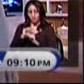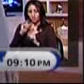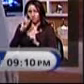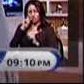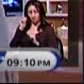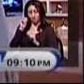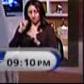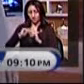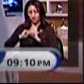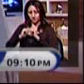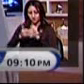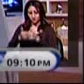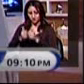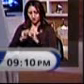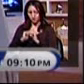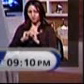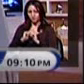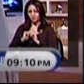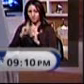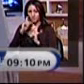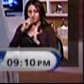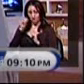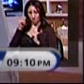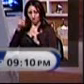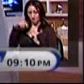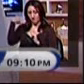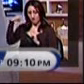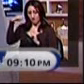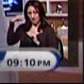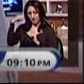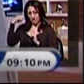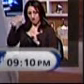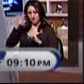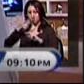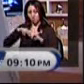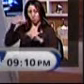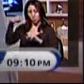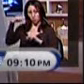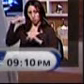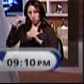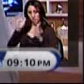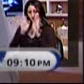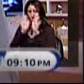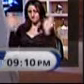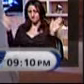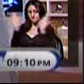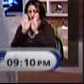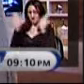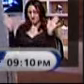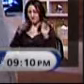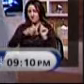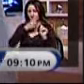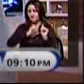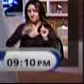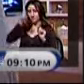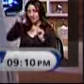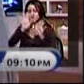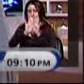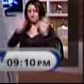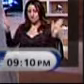هو الراجل مارتينيلي ده رئيس مدير مسرح اسمه ليزامونديف في باريس، من اكبر مسارح